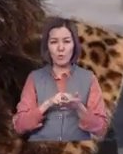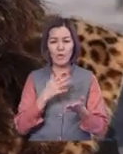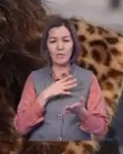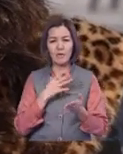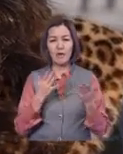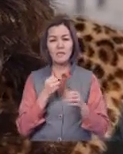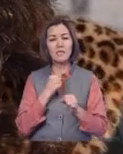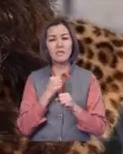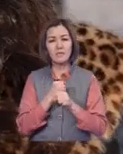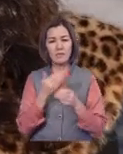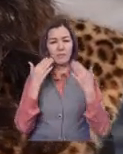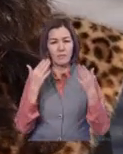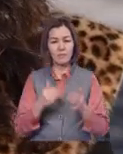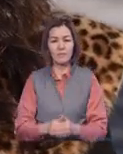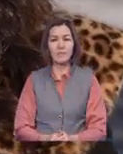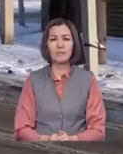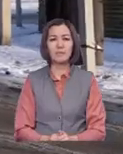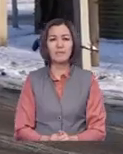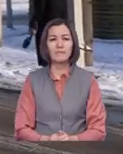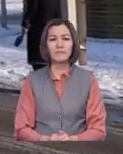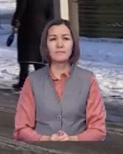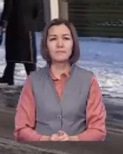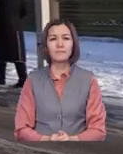шара қолданып жатыр, мамандардан білейік.